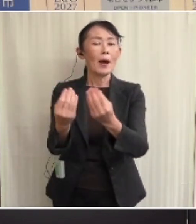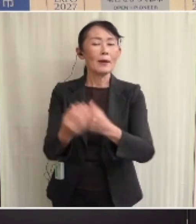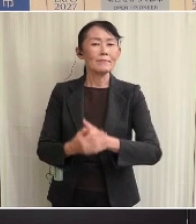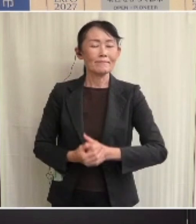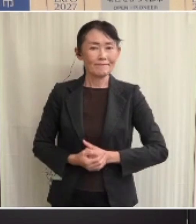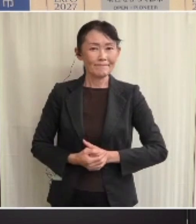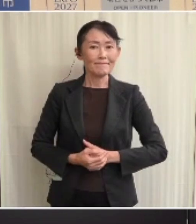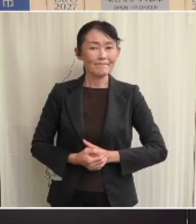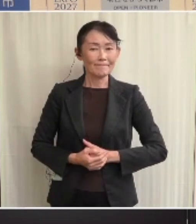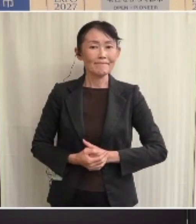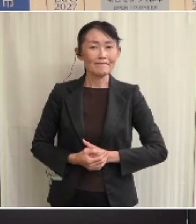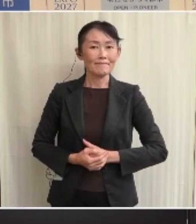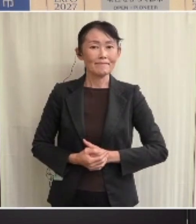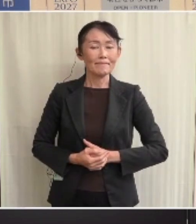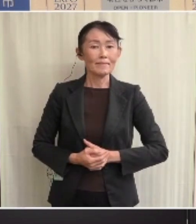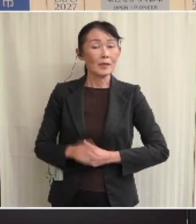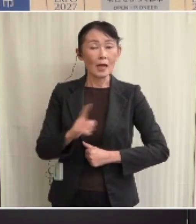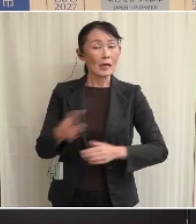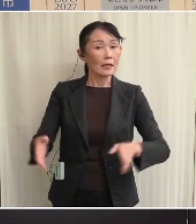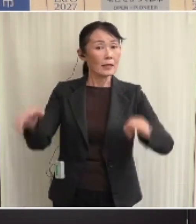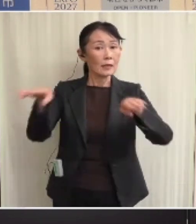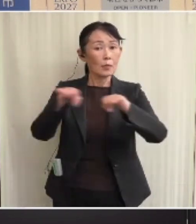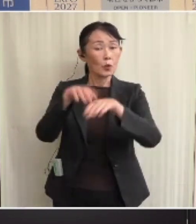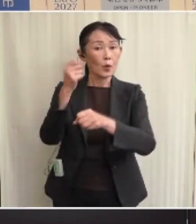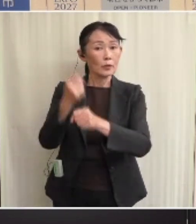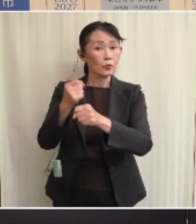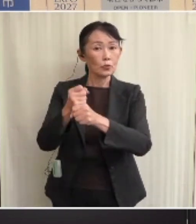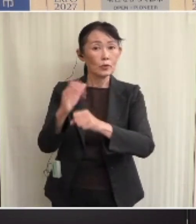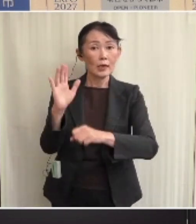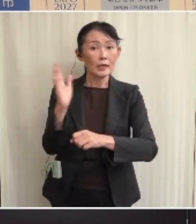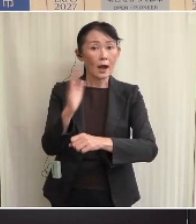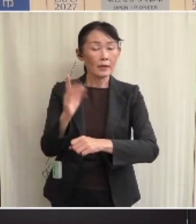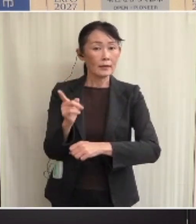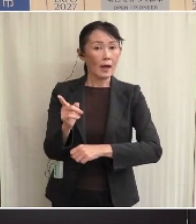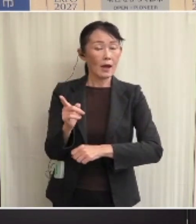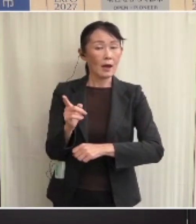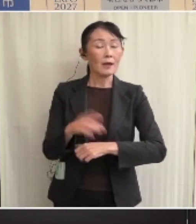いて、箱物が一切ありませんでしたけども、